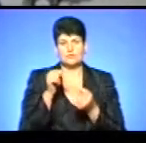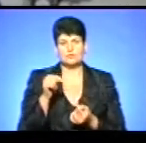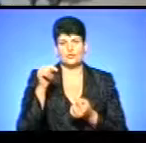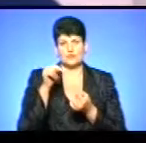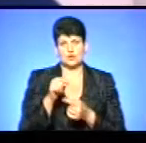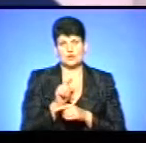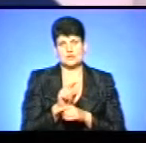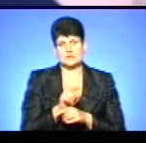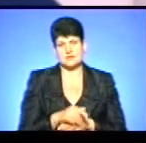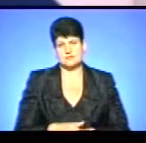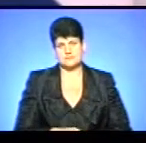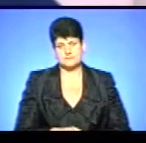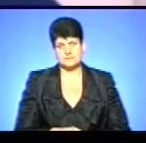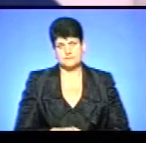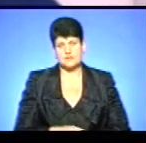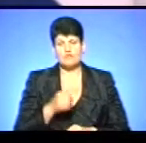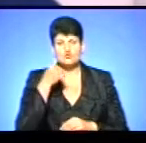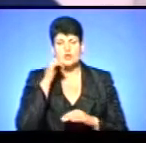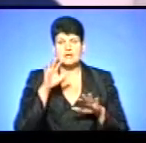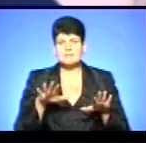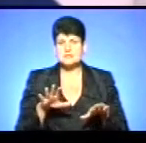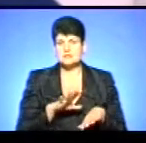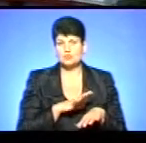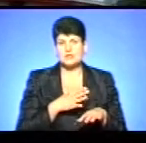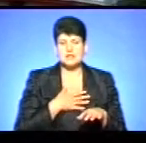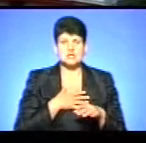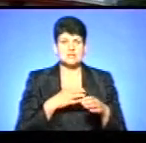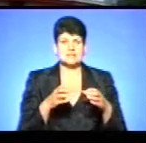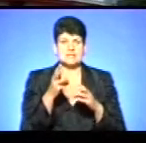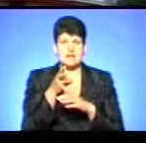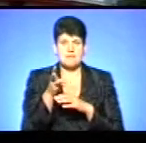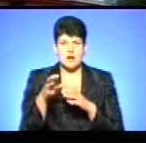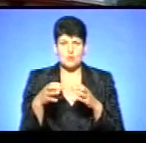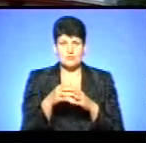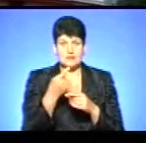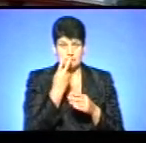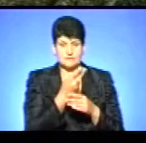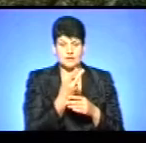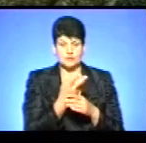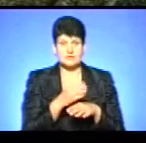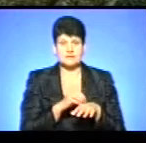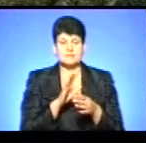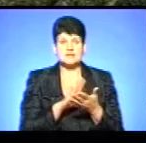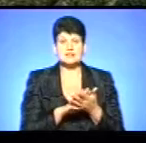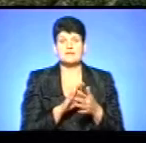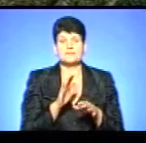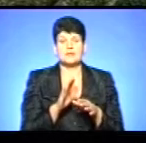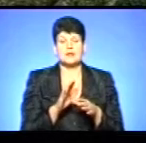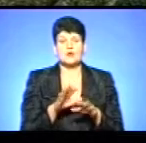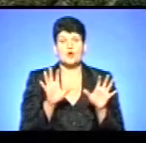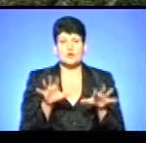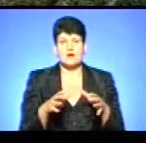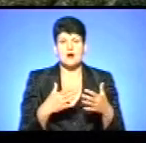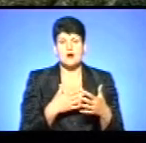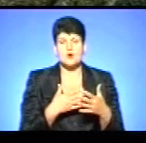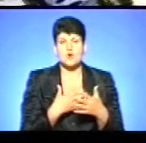законодавством вимог. Вчора на місці перебувала наша знімальна група. На цих кадрах журналісти зафіксували, як голова громадської